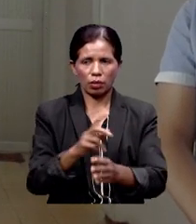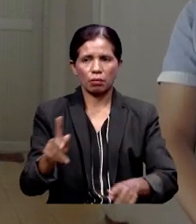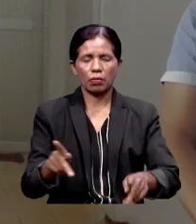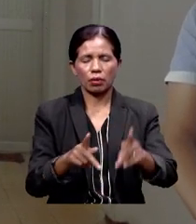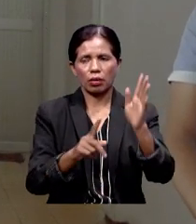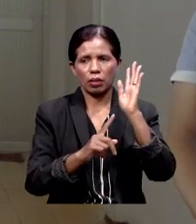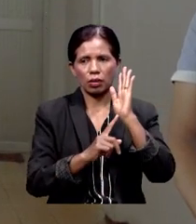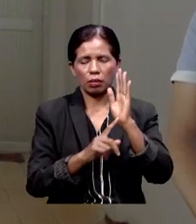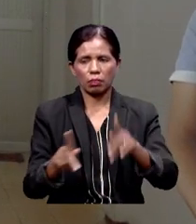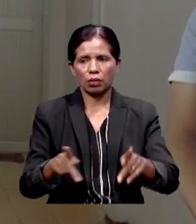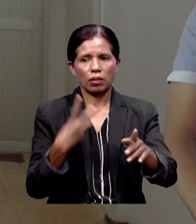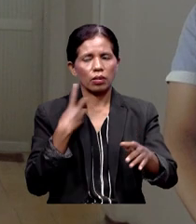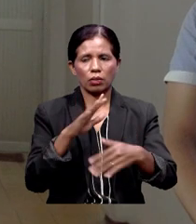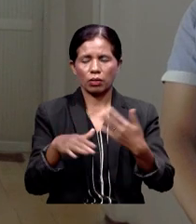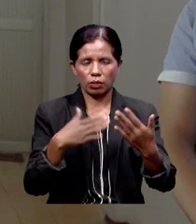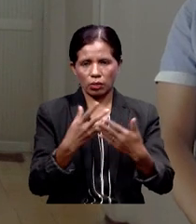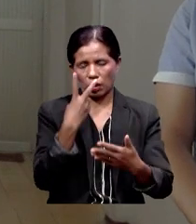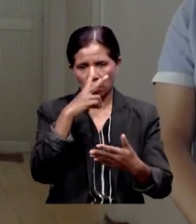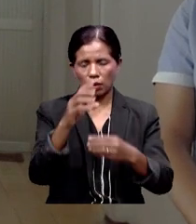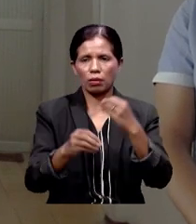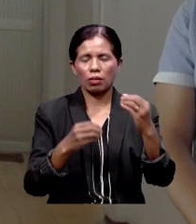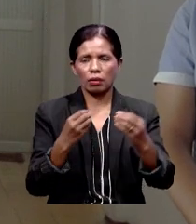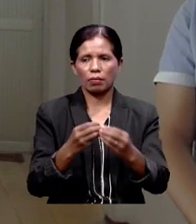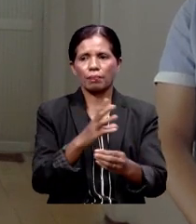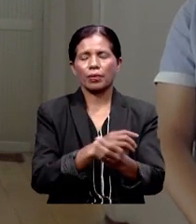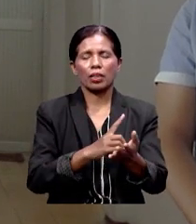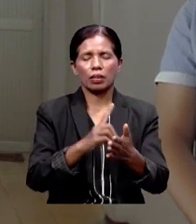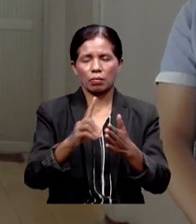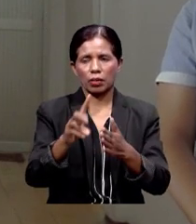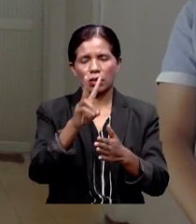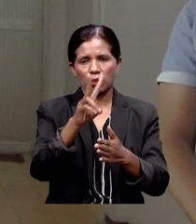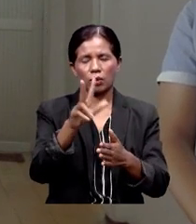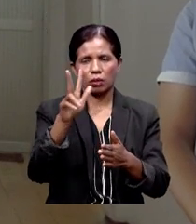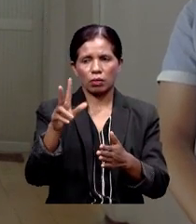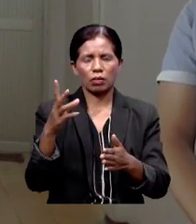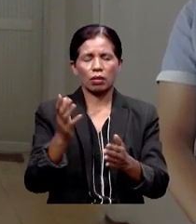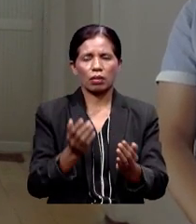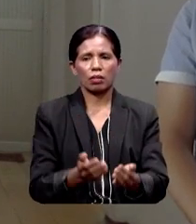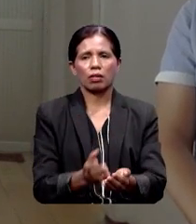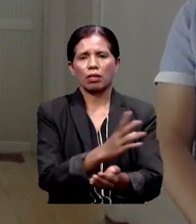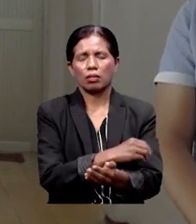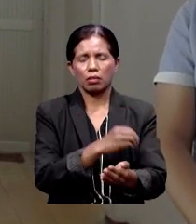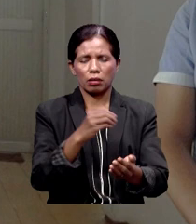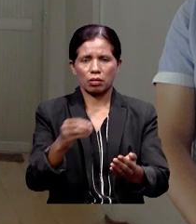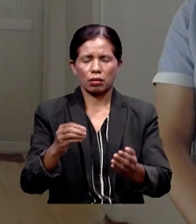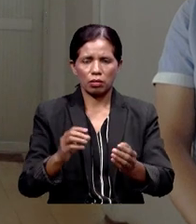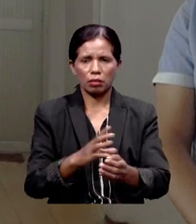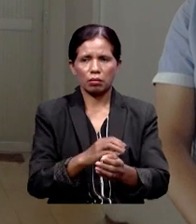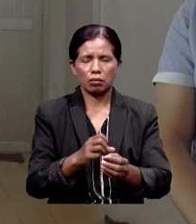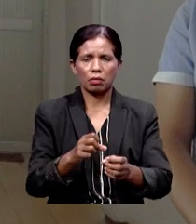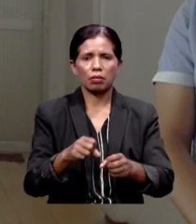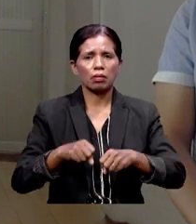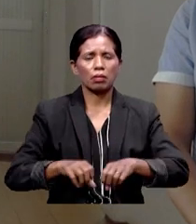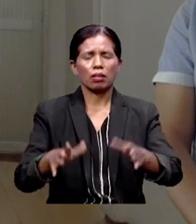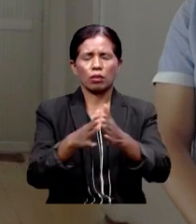itu publiku itu hutu akompanya mos kata kondisi semana rua tolu liba anim bot la lorang ondas dalu ma korenti bot atas